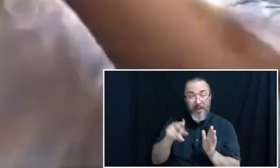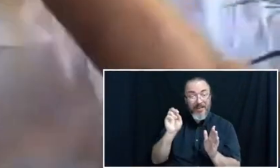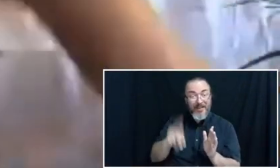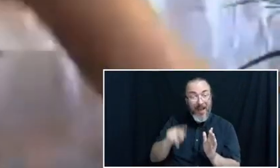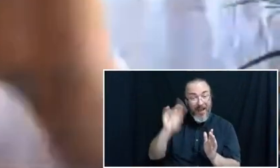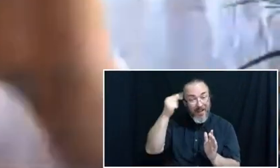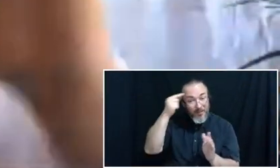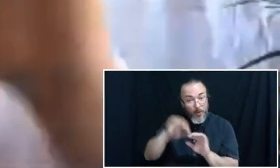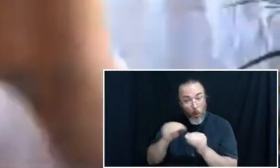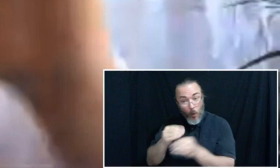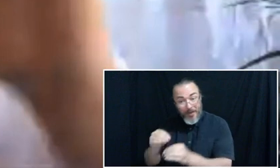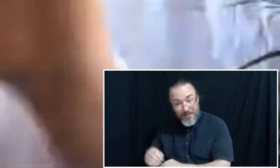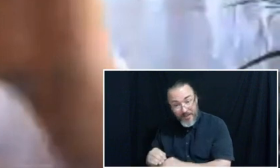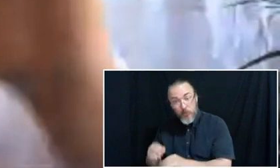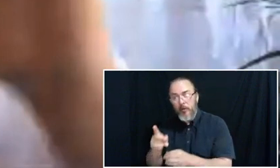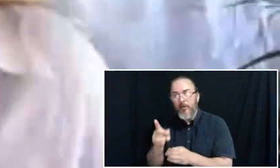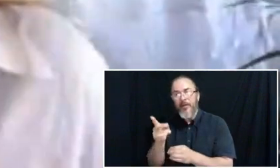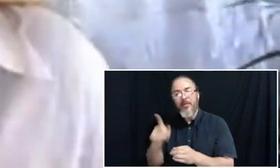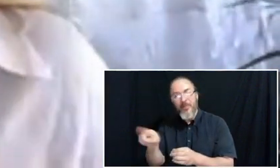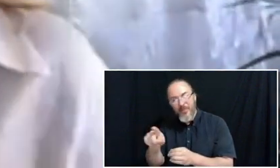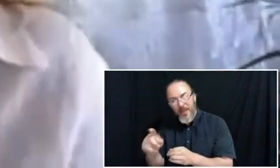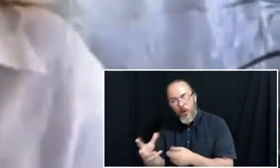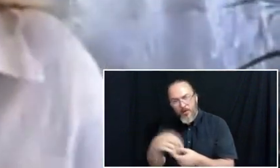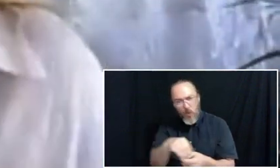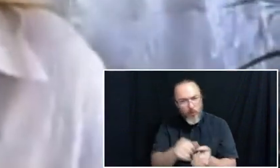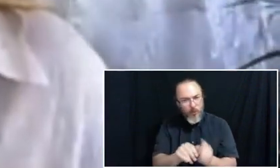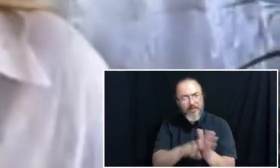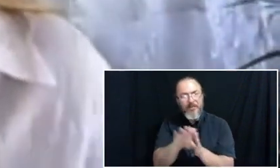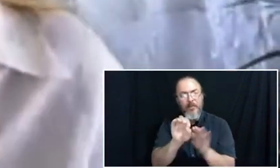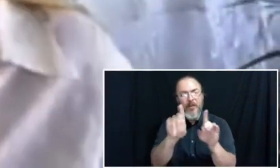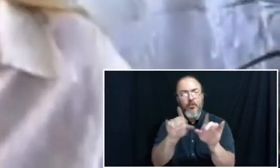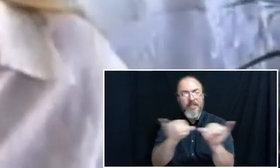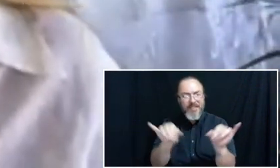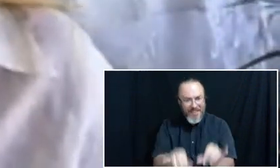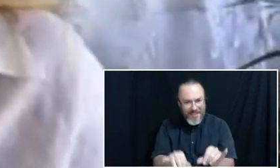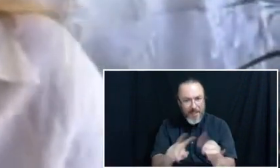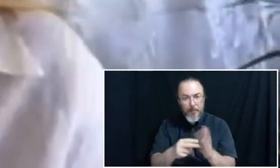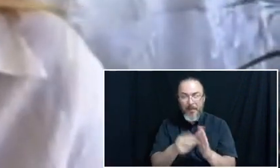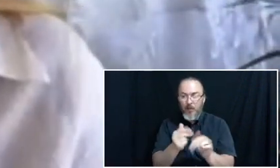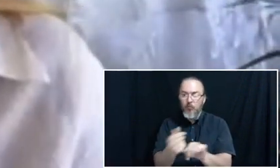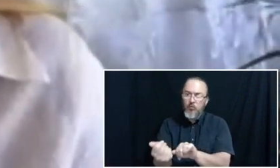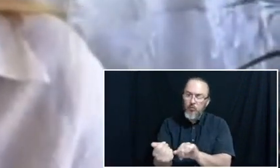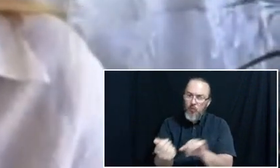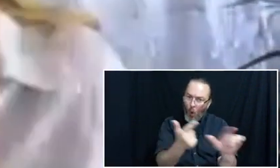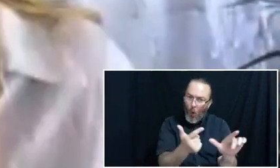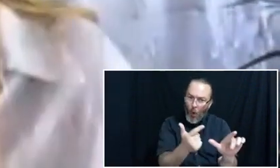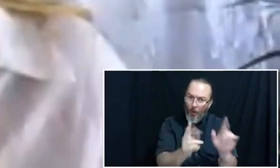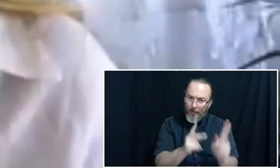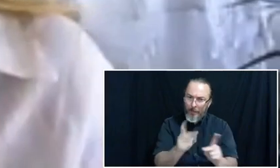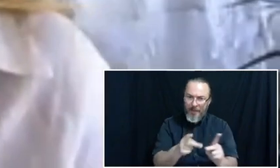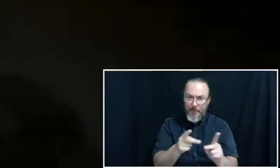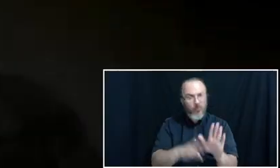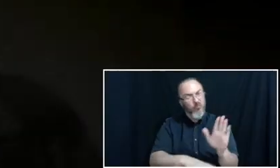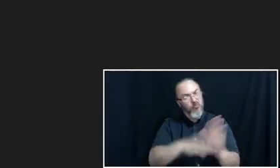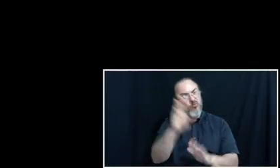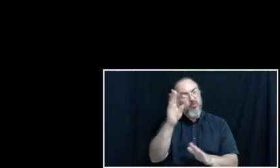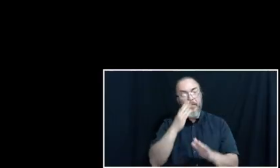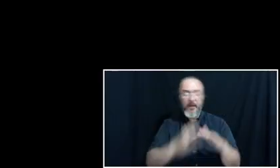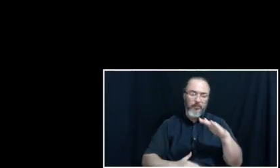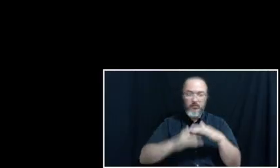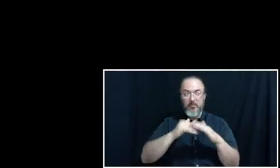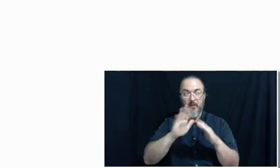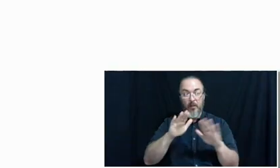non gouvernementales jouent en développant les systèmes éducatifs, les systèmes où chacun peut concrétiser son